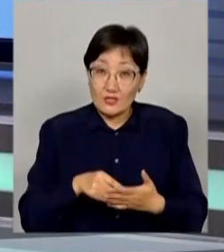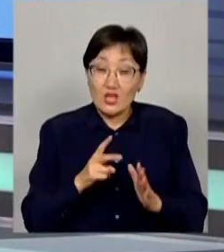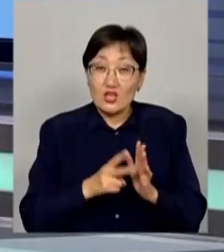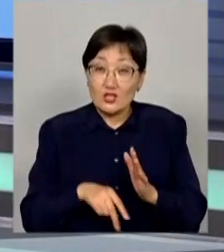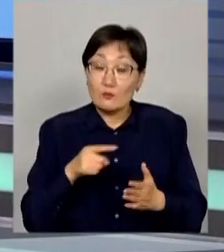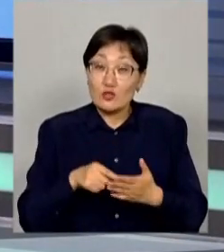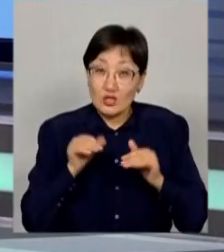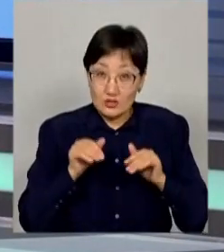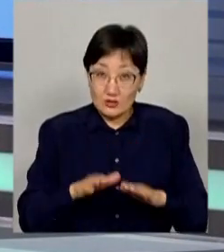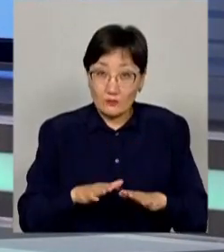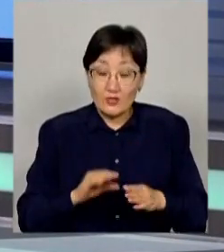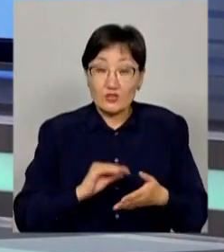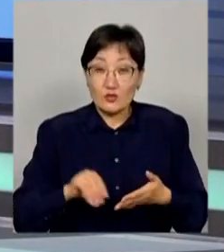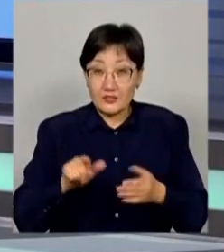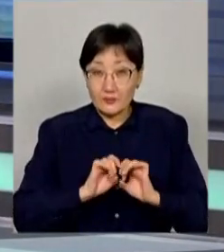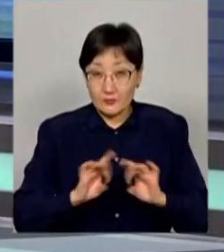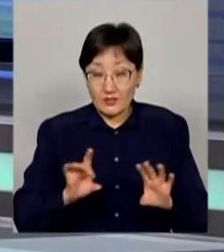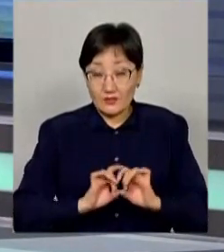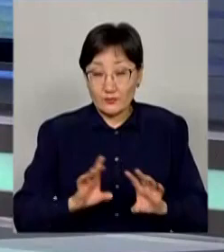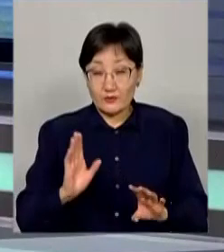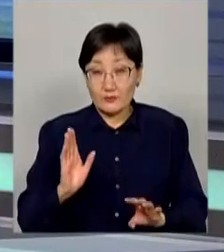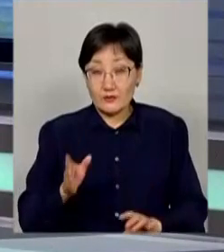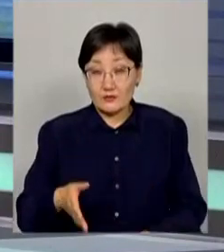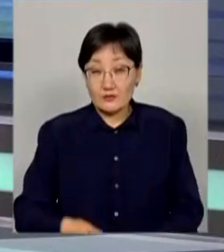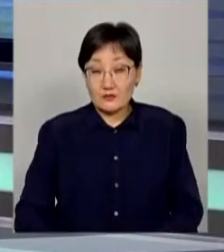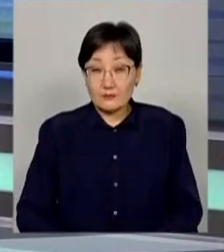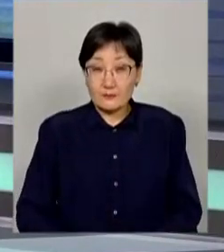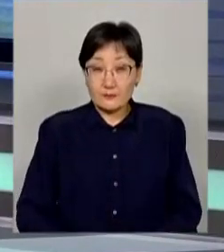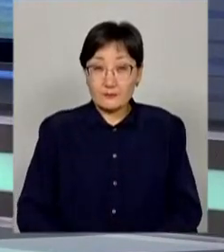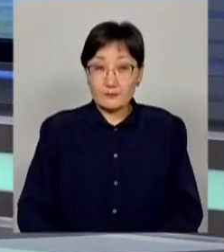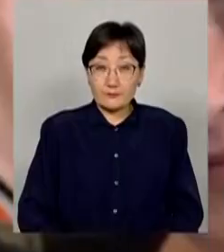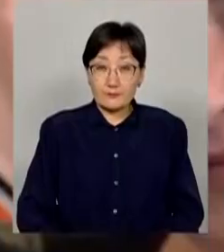70-і шешілген. Әріптесім Жадыра Омаржан түйткілі тарқаған халықпен кездесті.